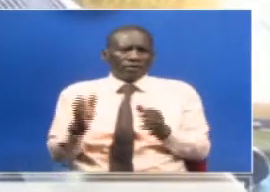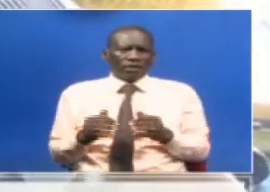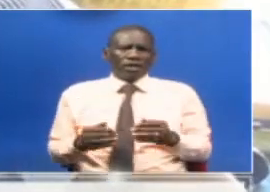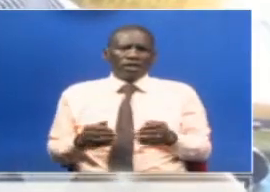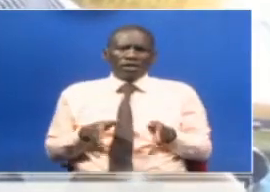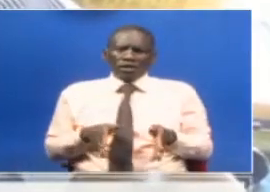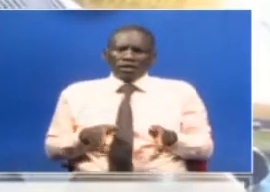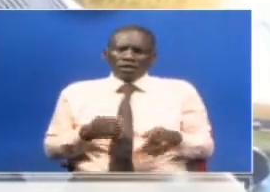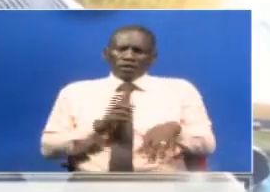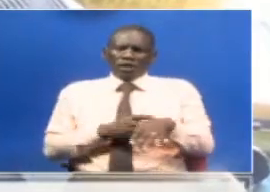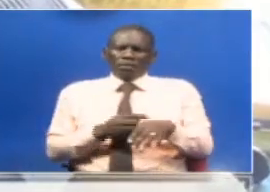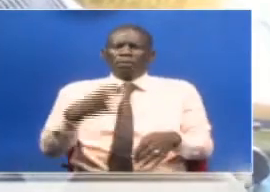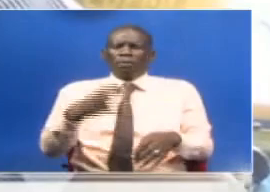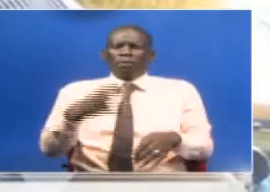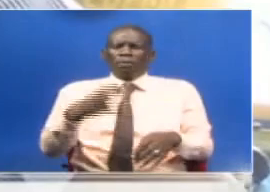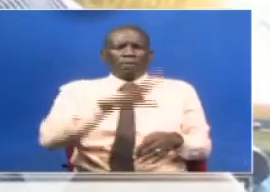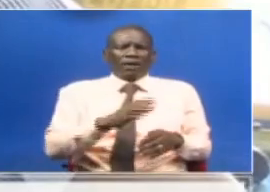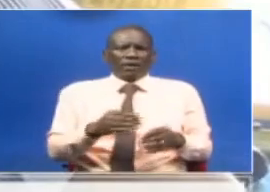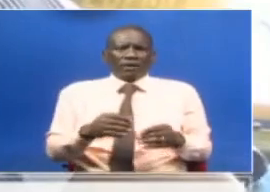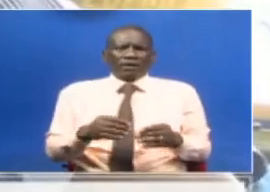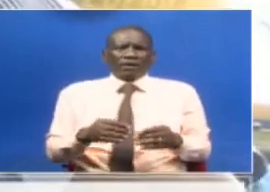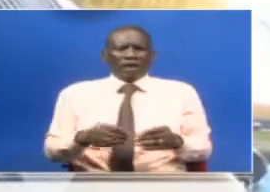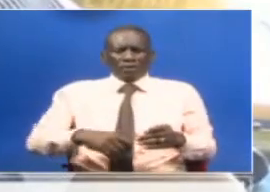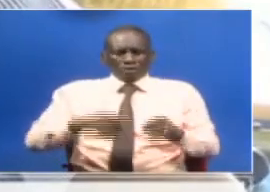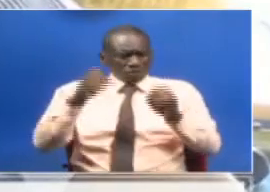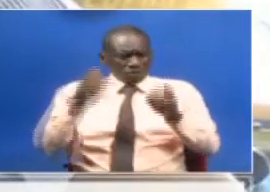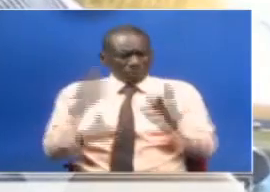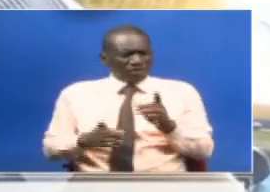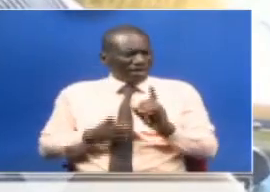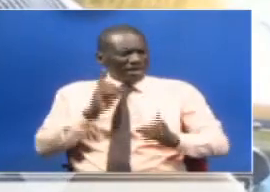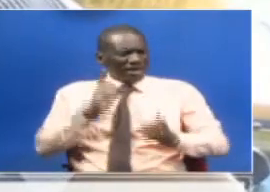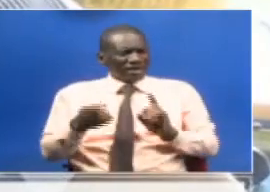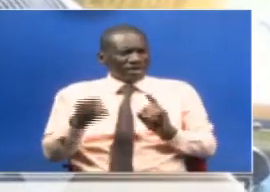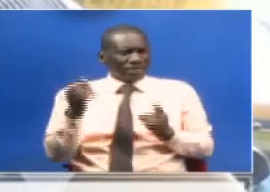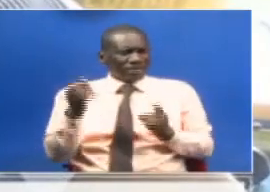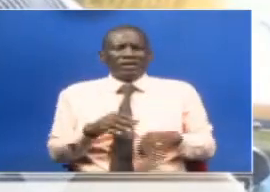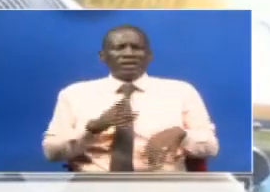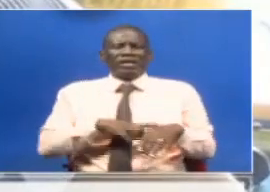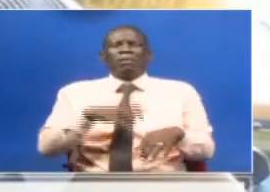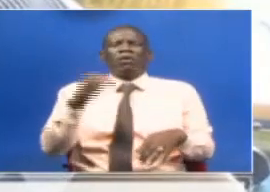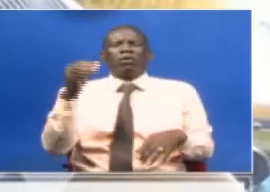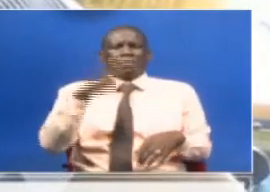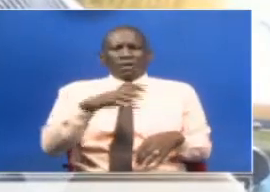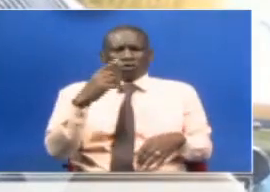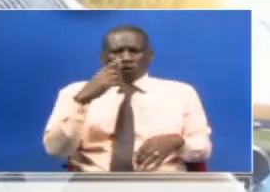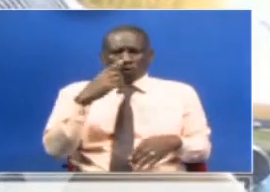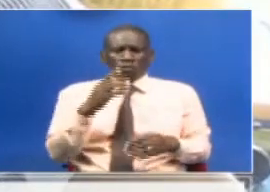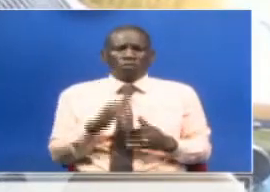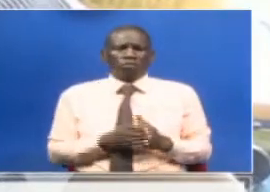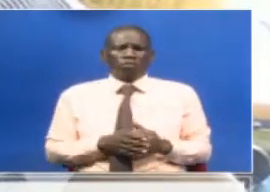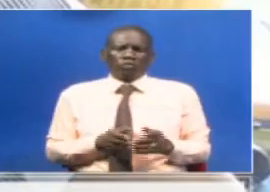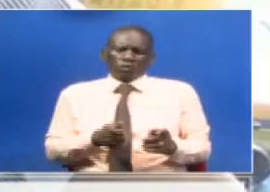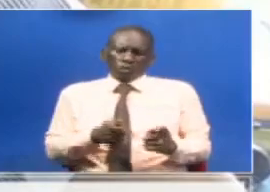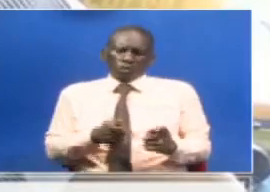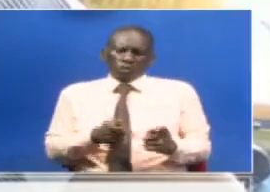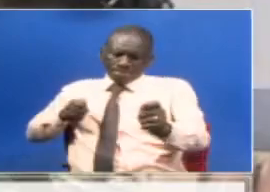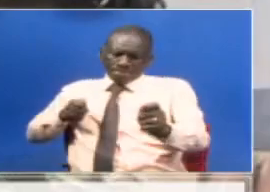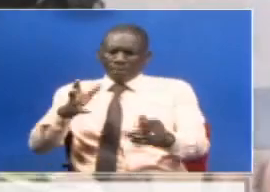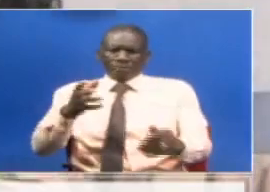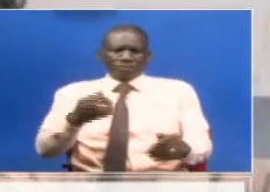narudi, hata hiyo breakfast sikununua. Hiyo venye nilikuwa narudi home ndio hiyo mishale kanipata